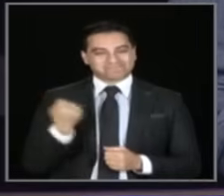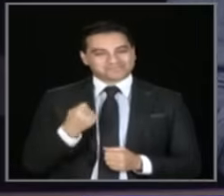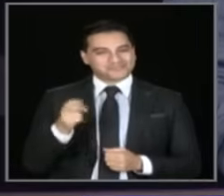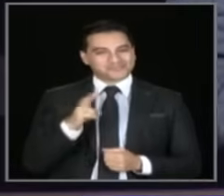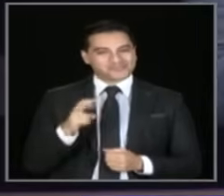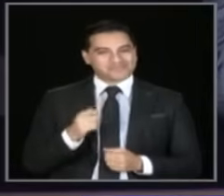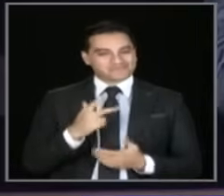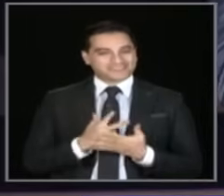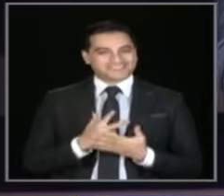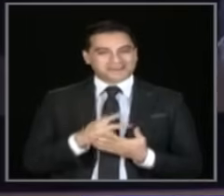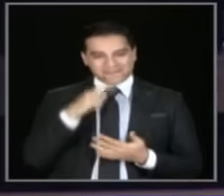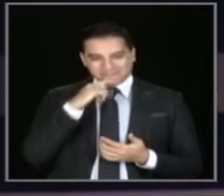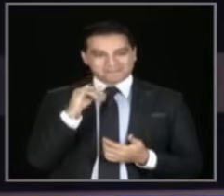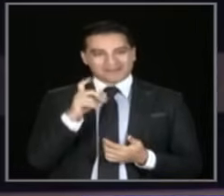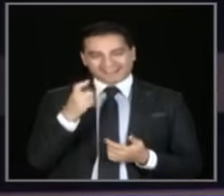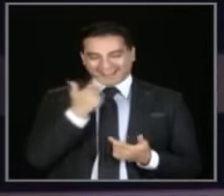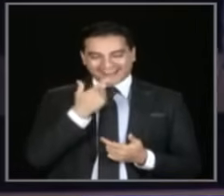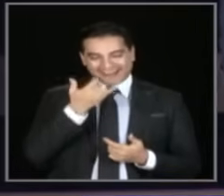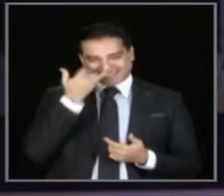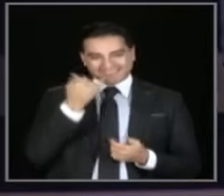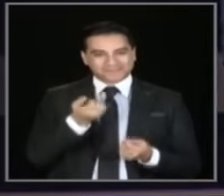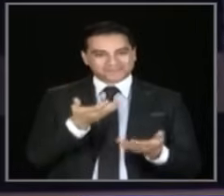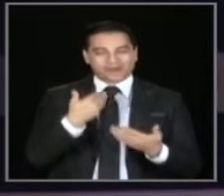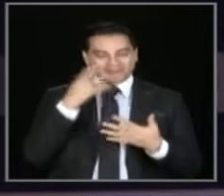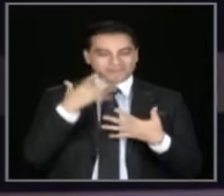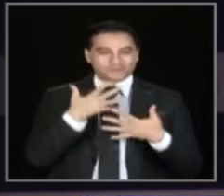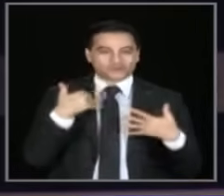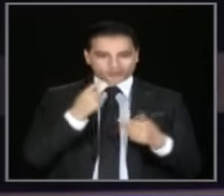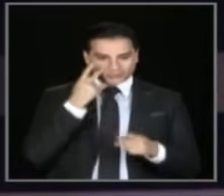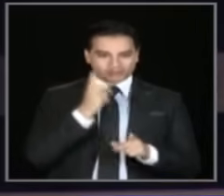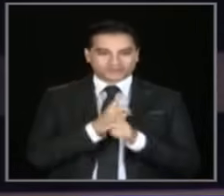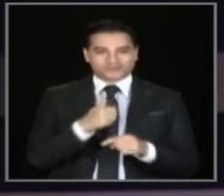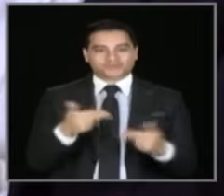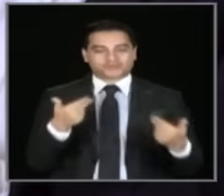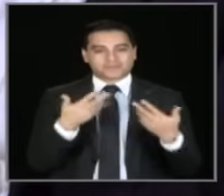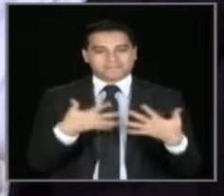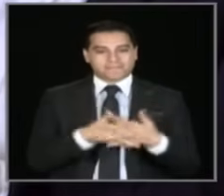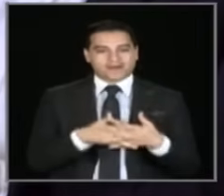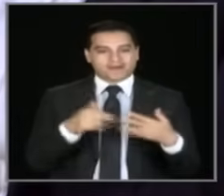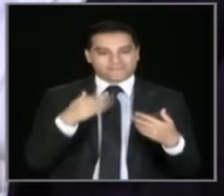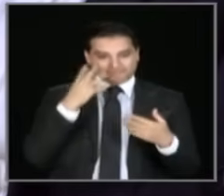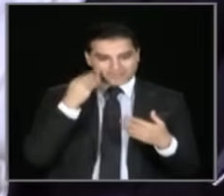عادية. والله يا منى أنت مش متخيلة أنا انبسطت إزاي أول ما شفتك في الاستوديو. أنا كمان أنا